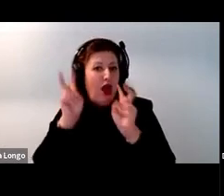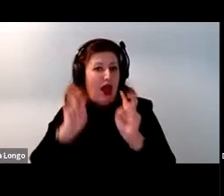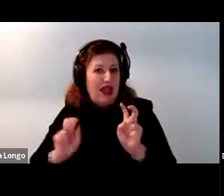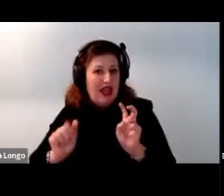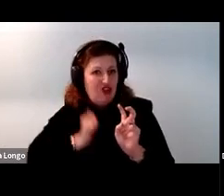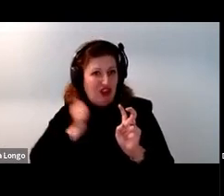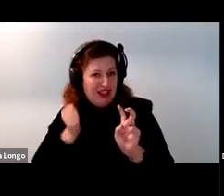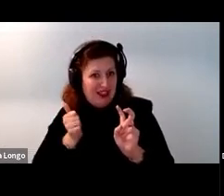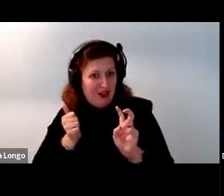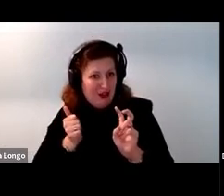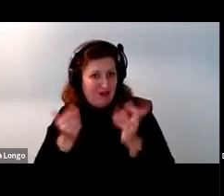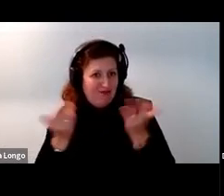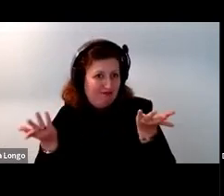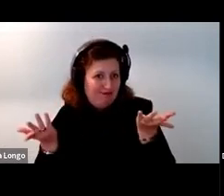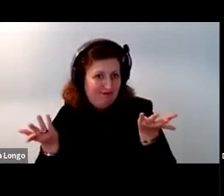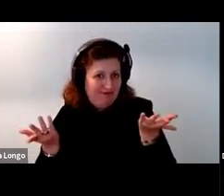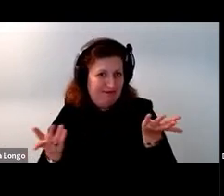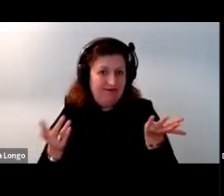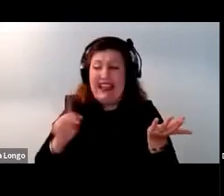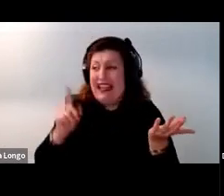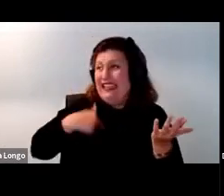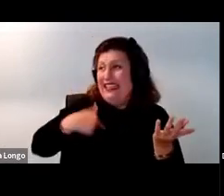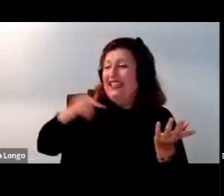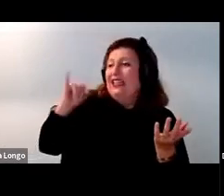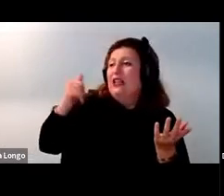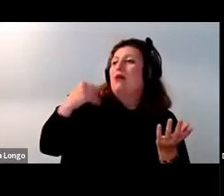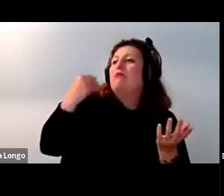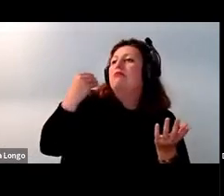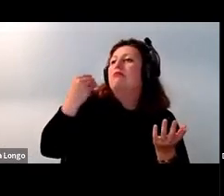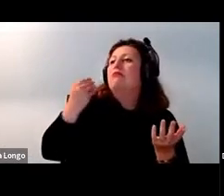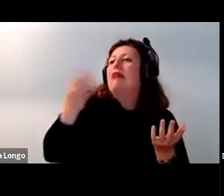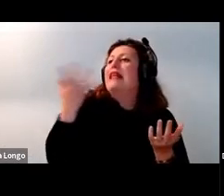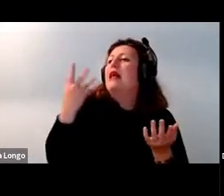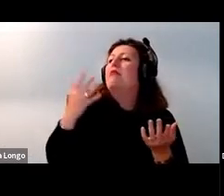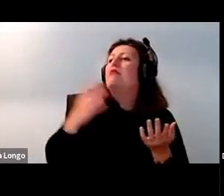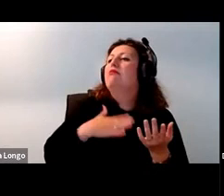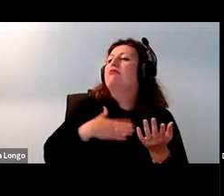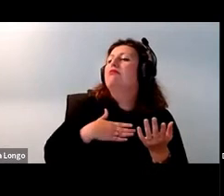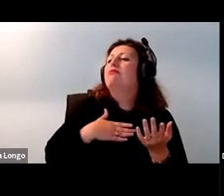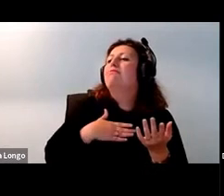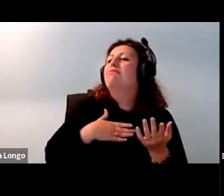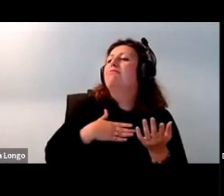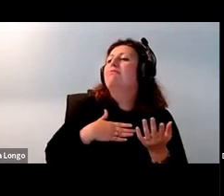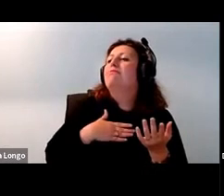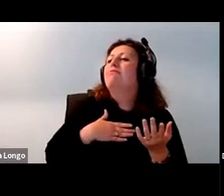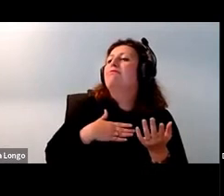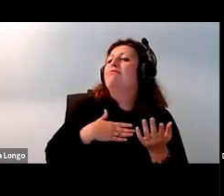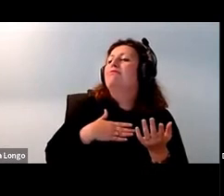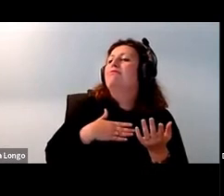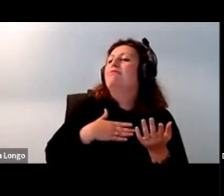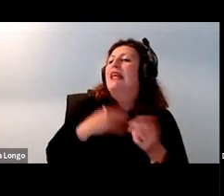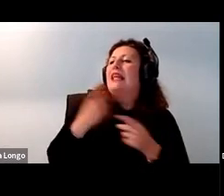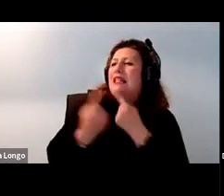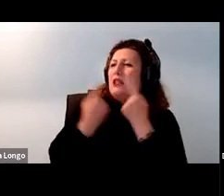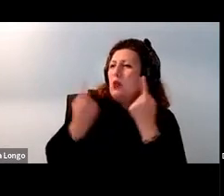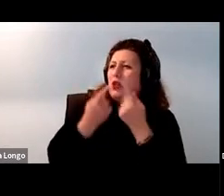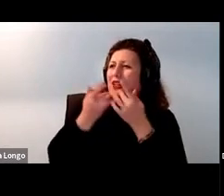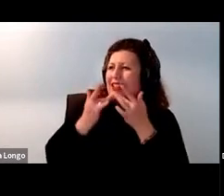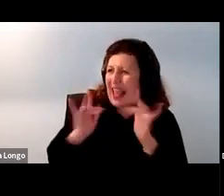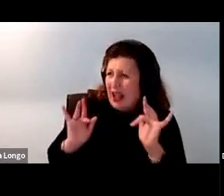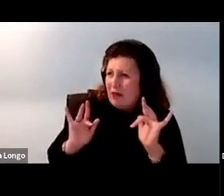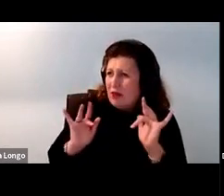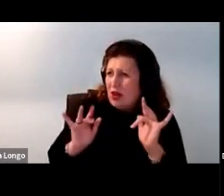Un aspetto invece che mi viene in mente è la replicabilità di queste cose semplici su più larga scala. Per